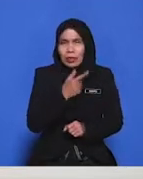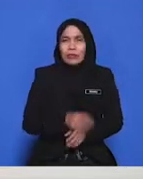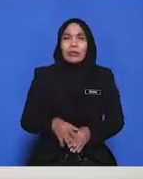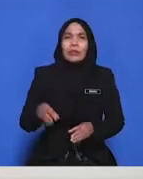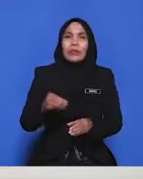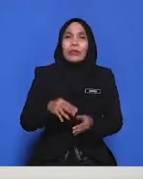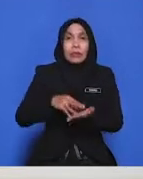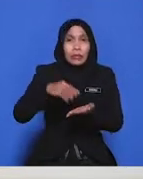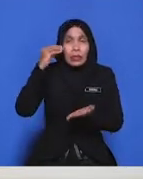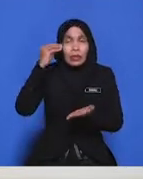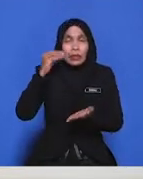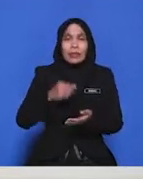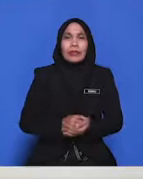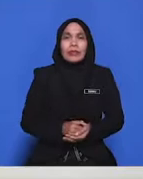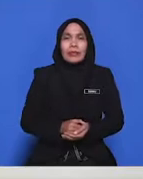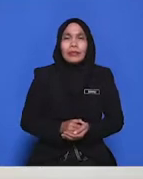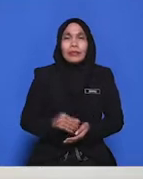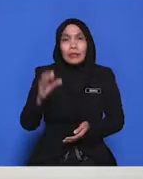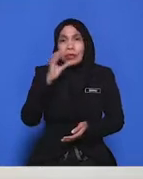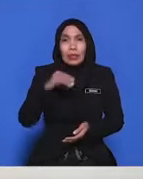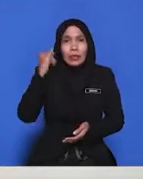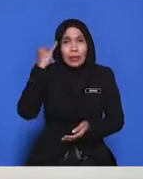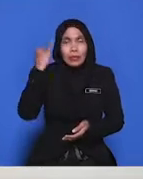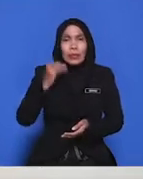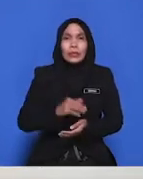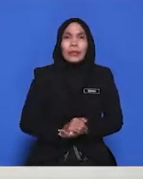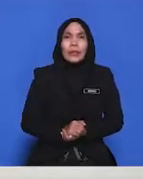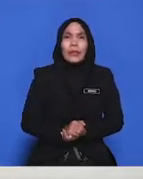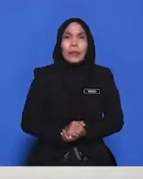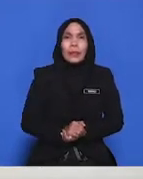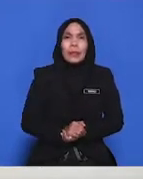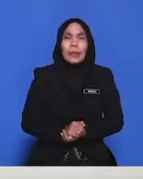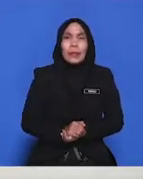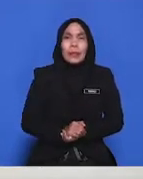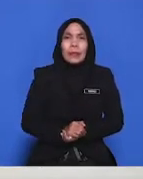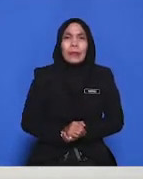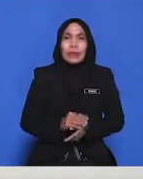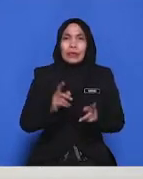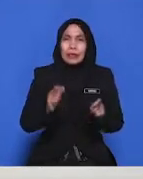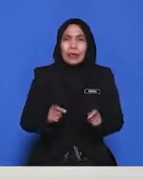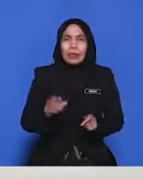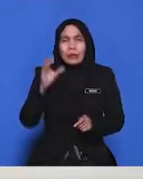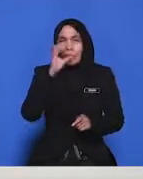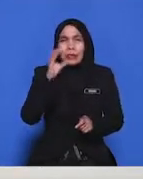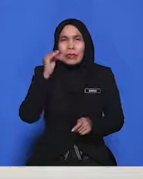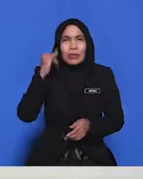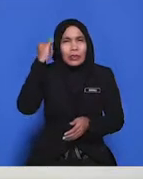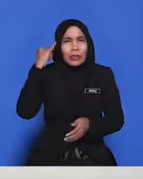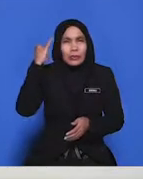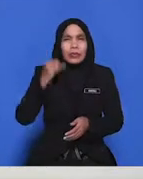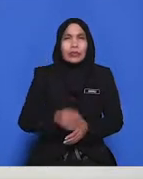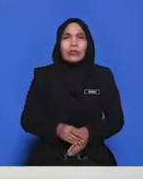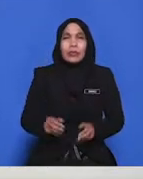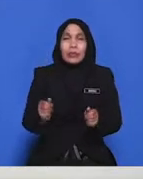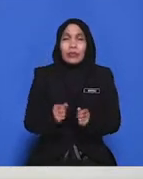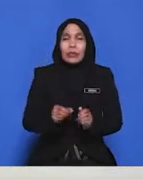dan gunakan rezeki umur yang Allah kurniakan kepada kita dengan menuntut ilmu sebanyak-banyaknya agar